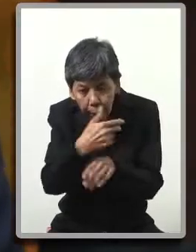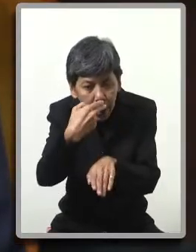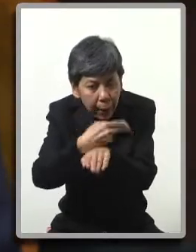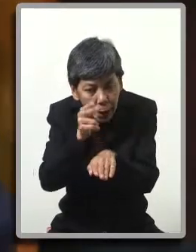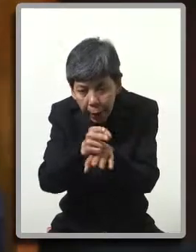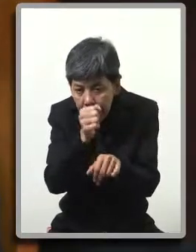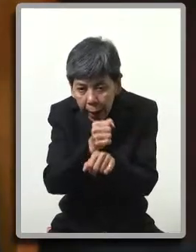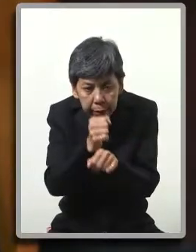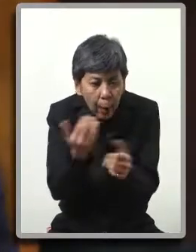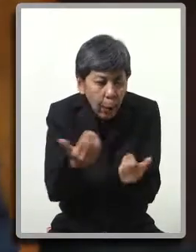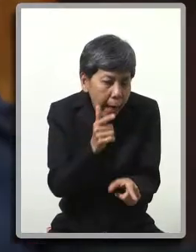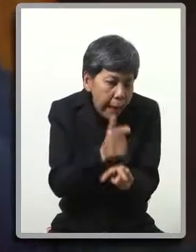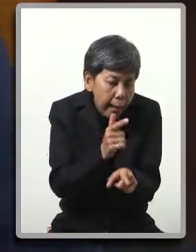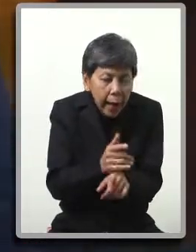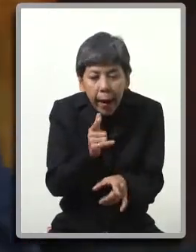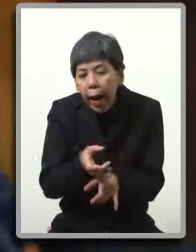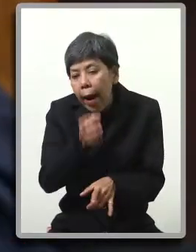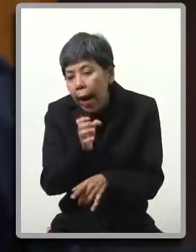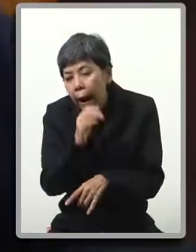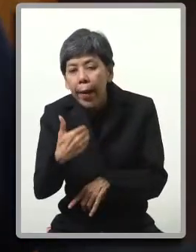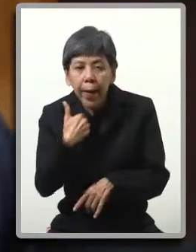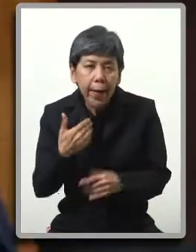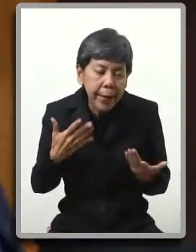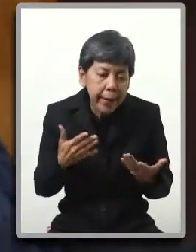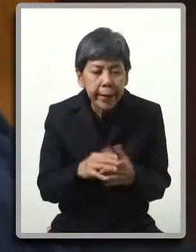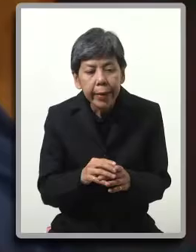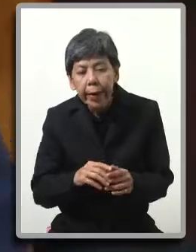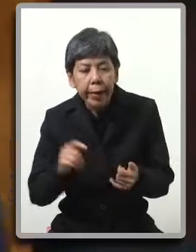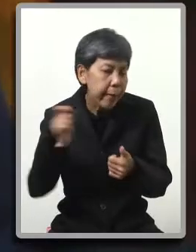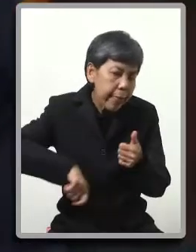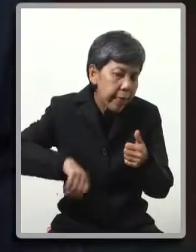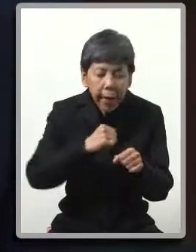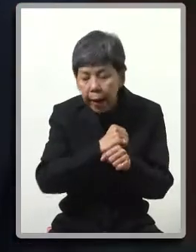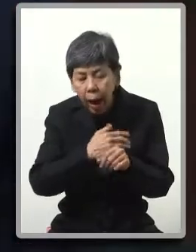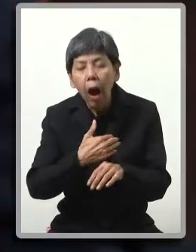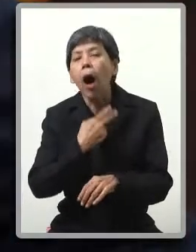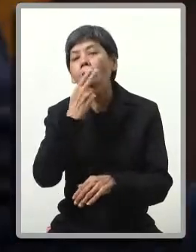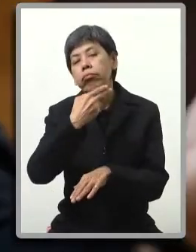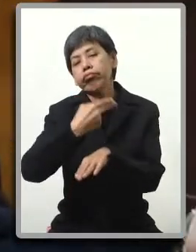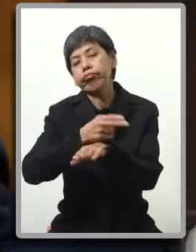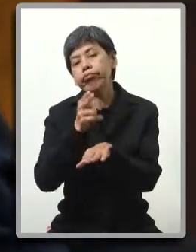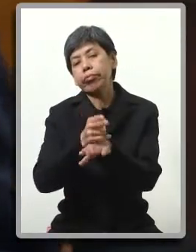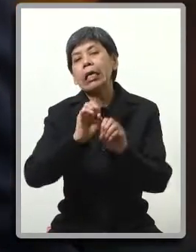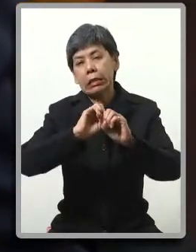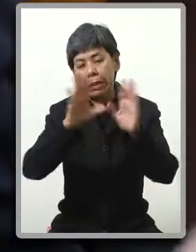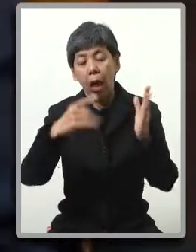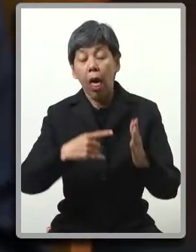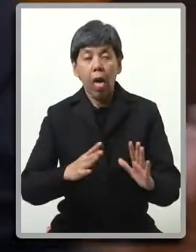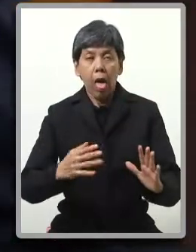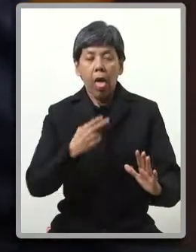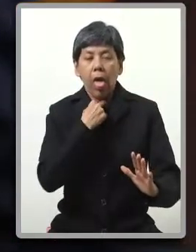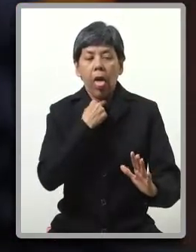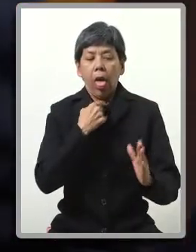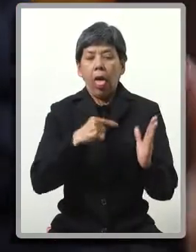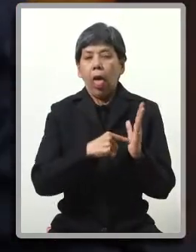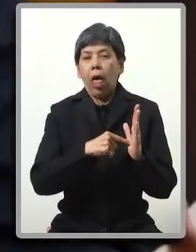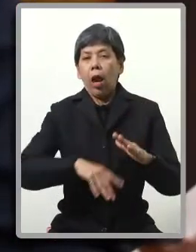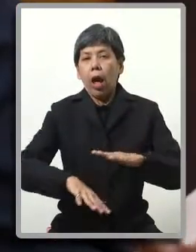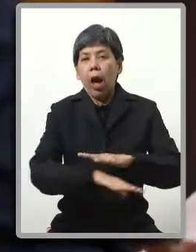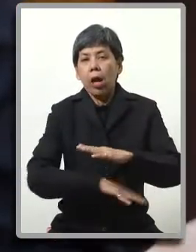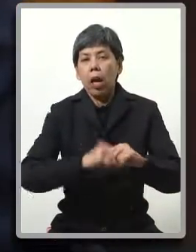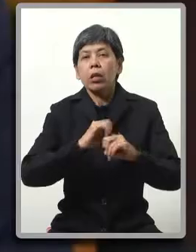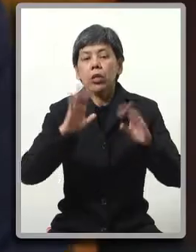าบันทึกกล้องนี่แหละเอาลูกไปเลี้ยงกินเหล้าในรถตีผู้โดยสารมันตอบไม ่ มันโดนจำนนด้วยเหตุผลหม